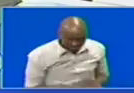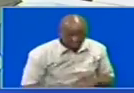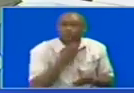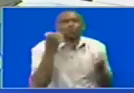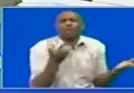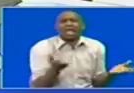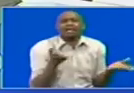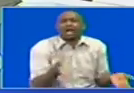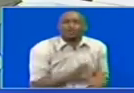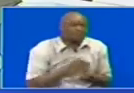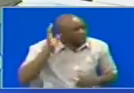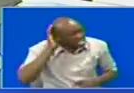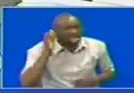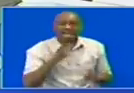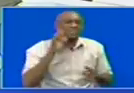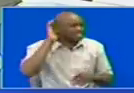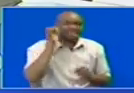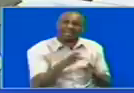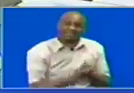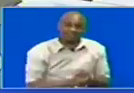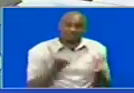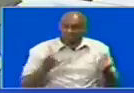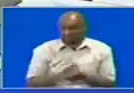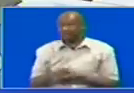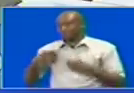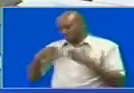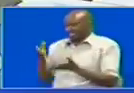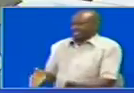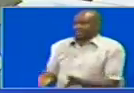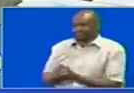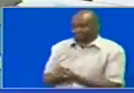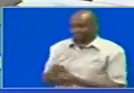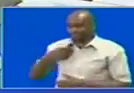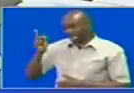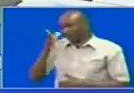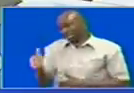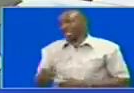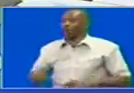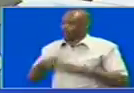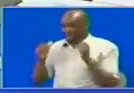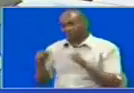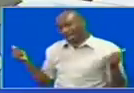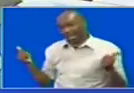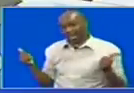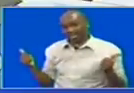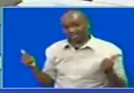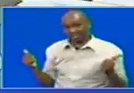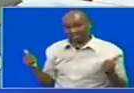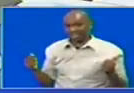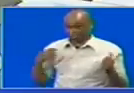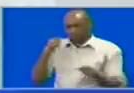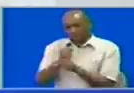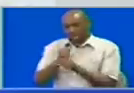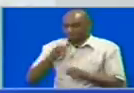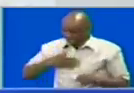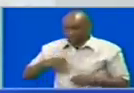siku hizi? Watu wakusikia, wakuoni? Niko hapa Nairobi. Naam. Mzima. Naam. Bado kwa kazi yangu